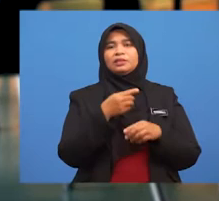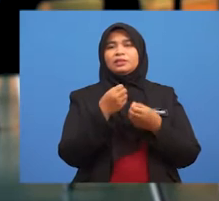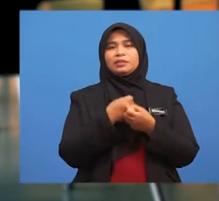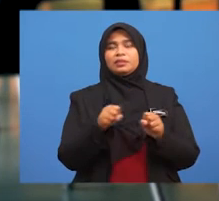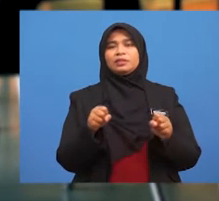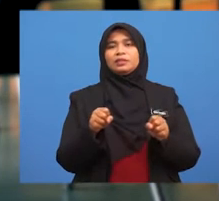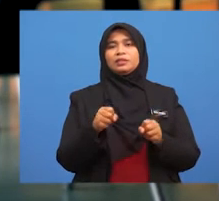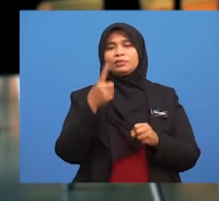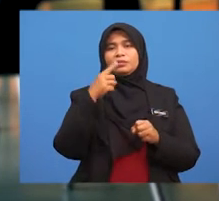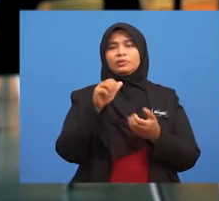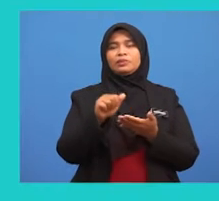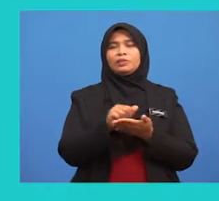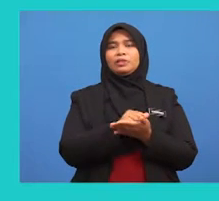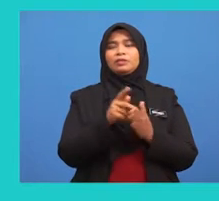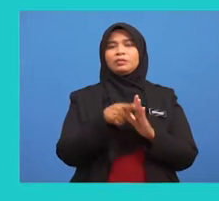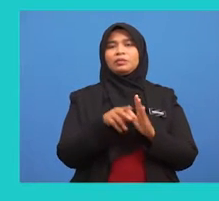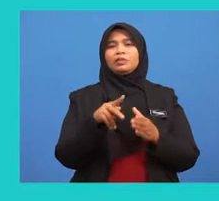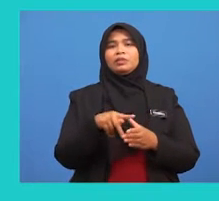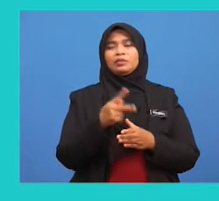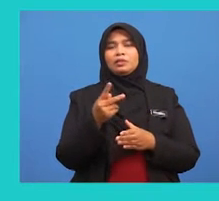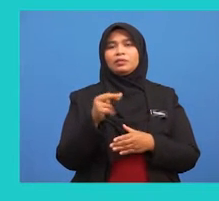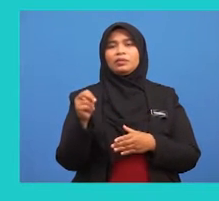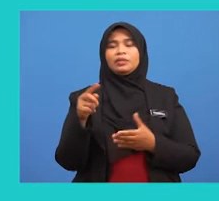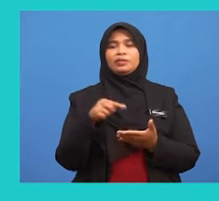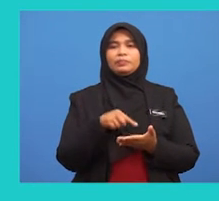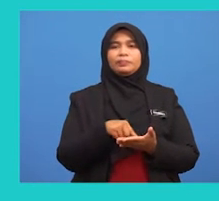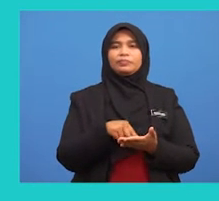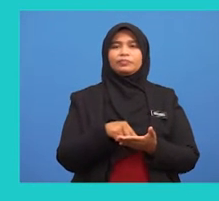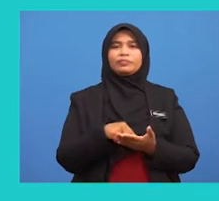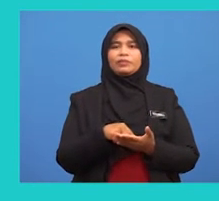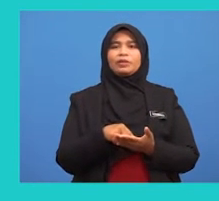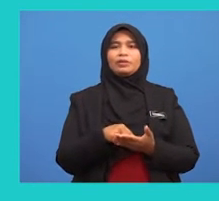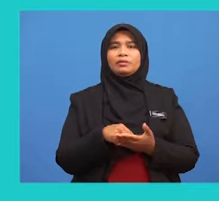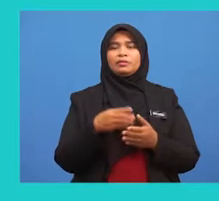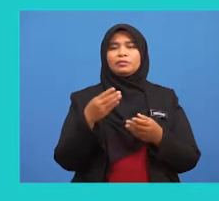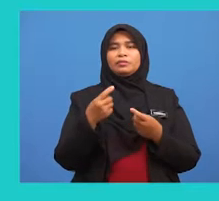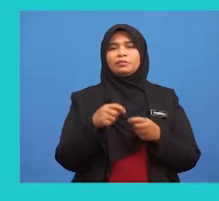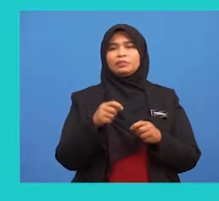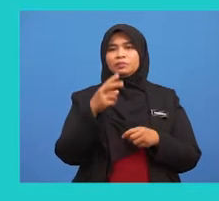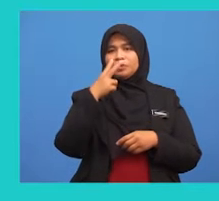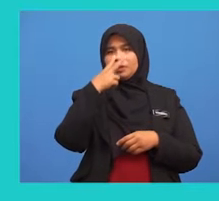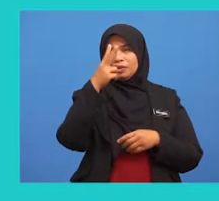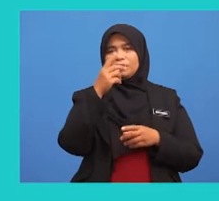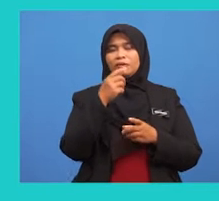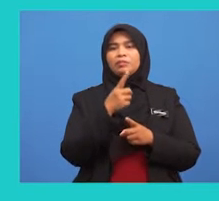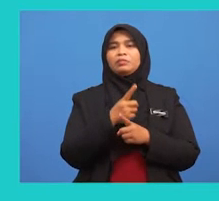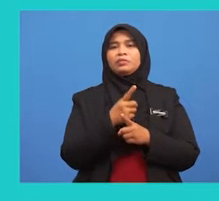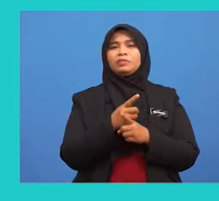akaun pengeluaran. Cuba murid-murid perhatikan betul tak?